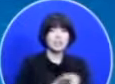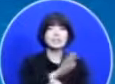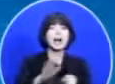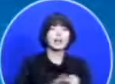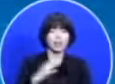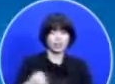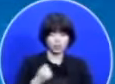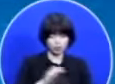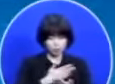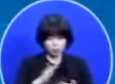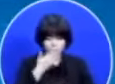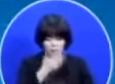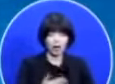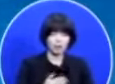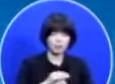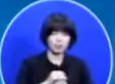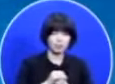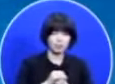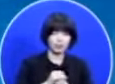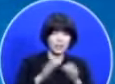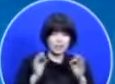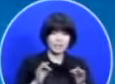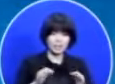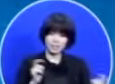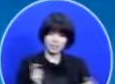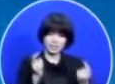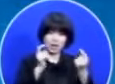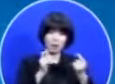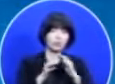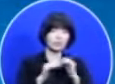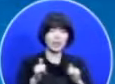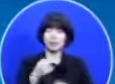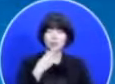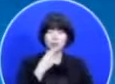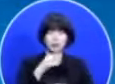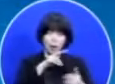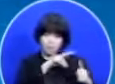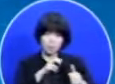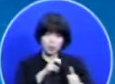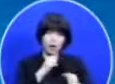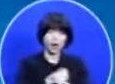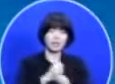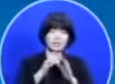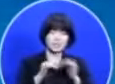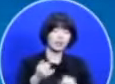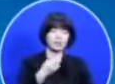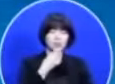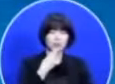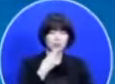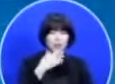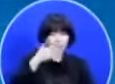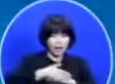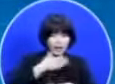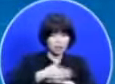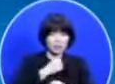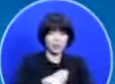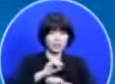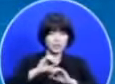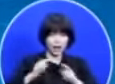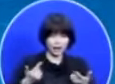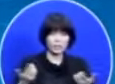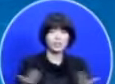사람 이제는 싸울 사람이 없어 미워 할 사람이 없습니까 감사하지 않을 일이